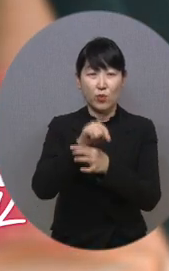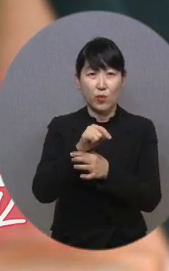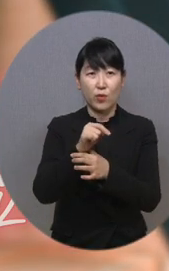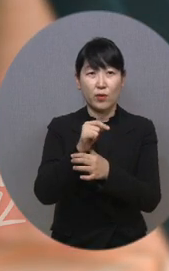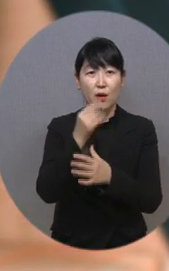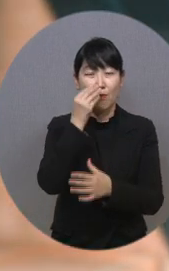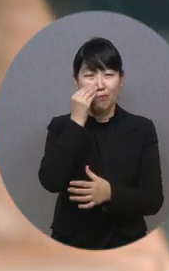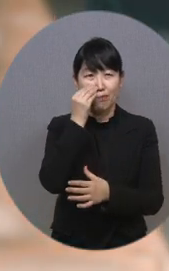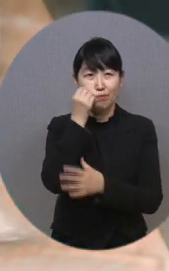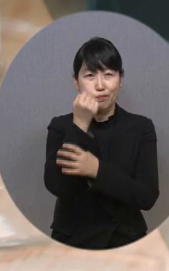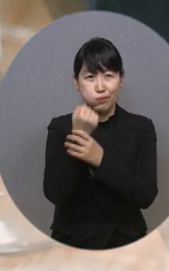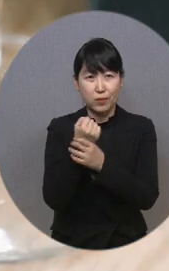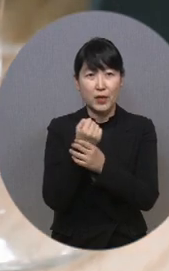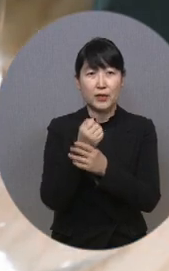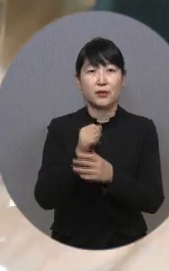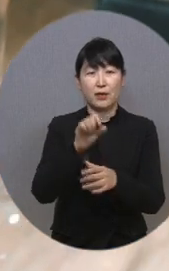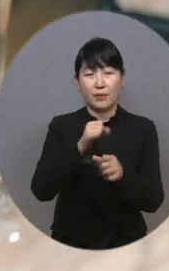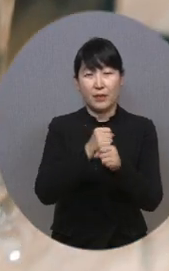만든다고 합니다.